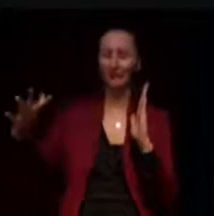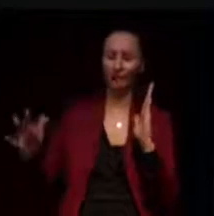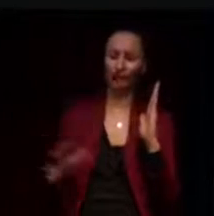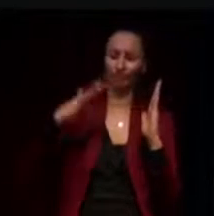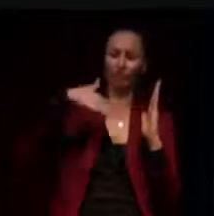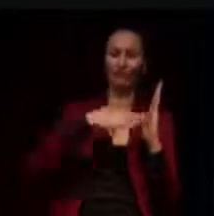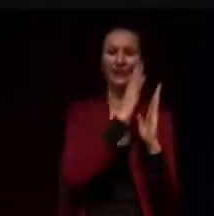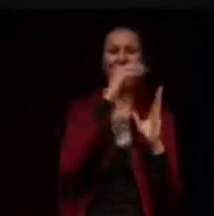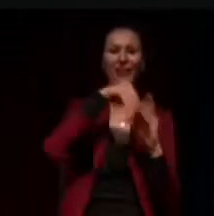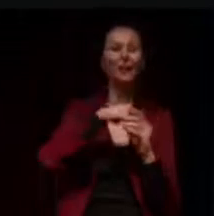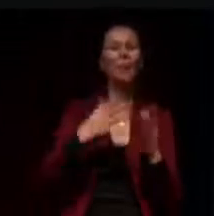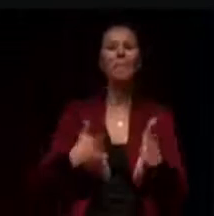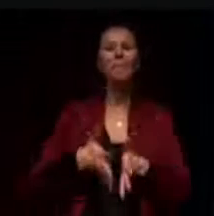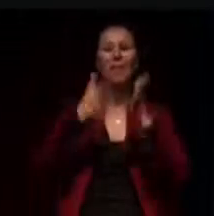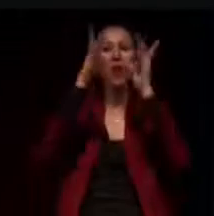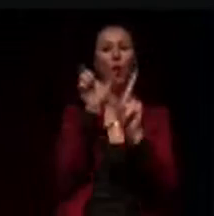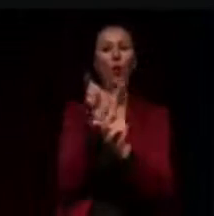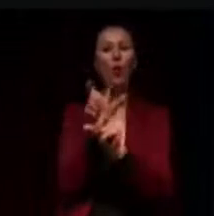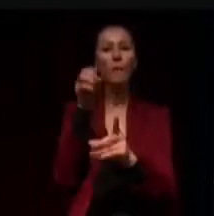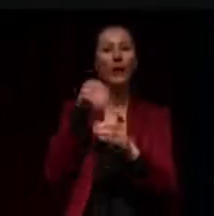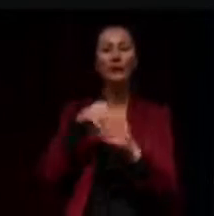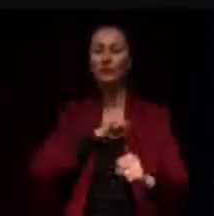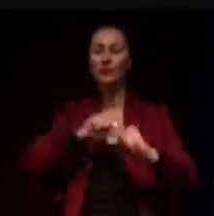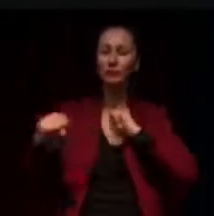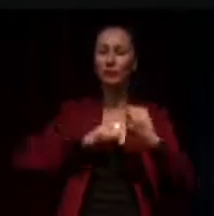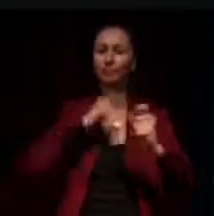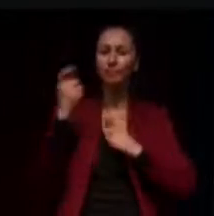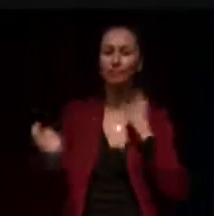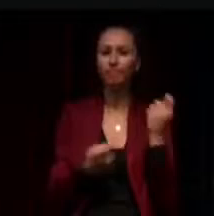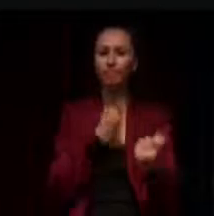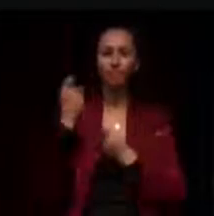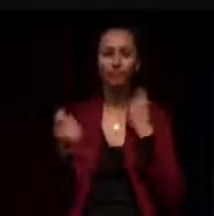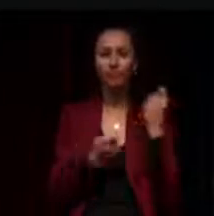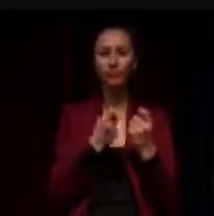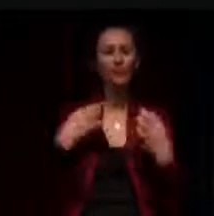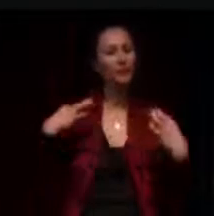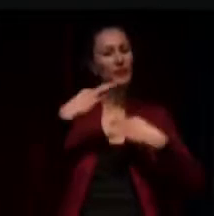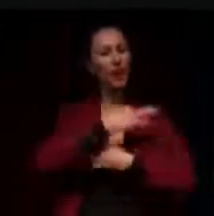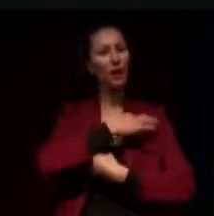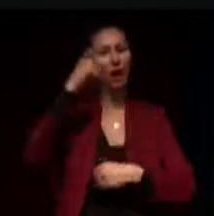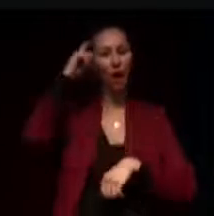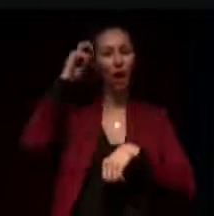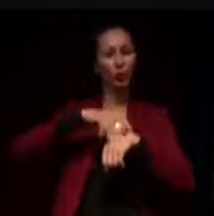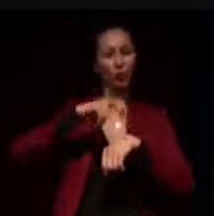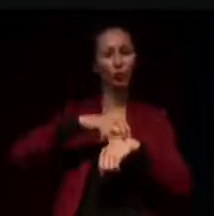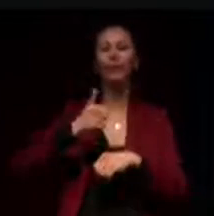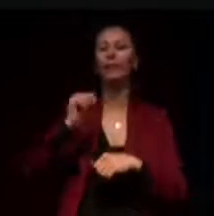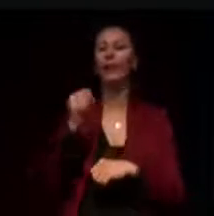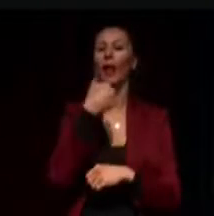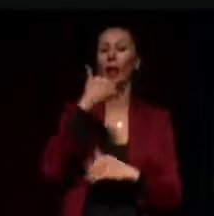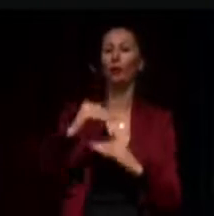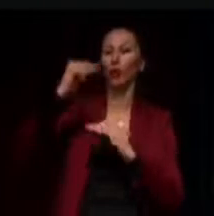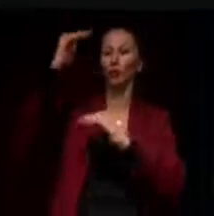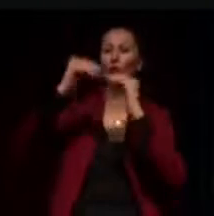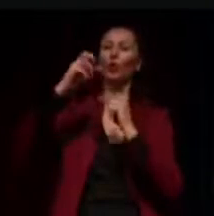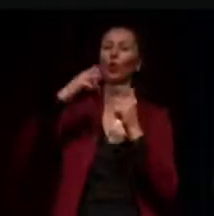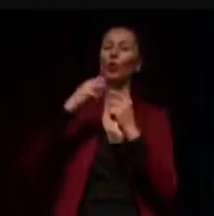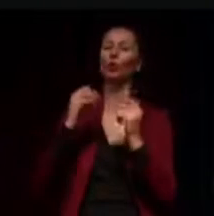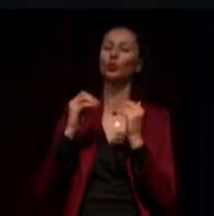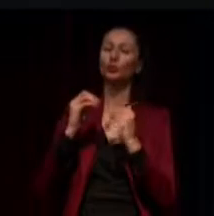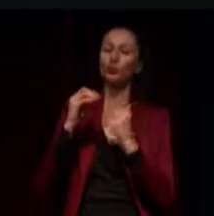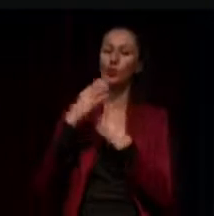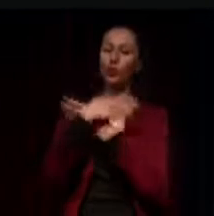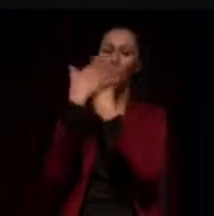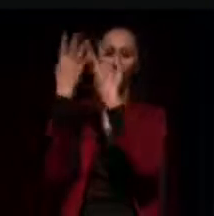dalgalarından binanın korunması için çırpınıp durmuştu. Saygıyla anıyoruz değerli büyüğümüzü, ruhu şad